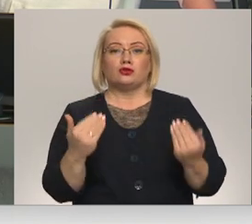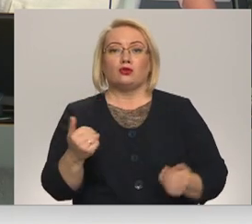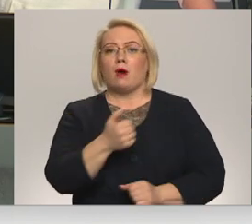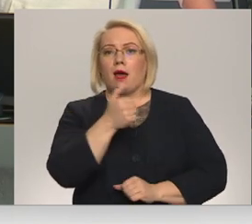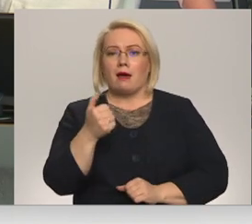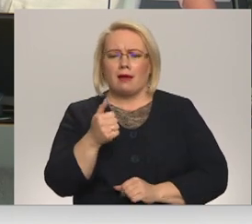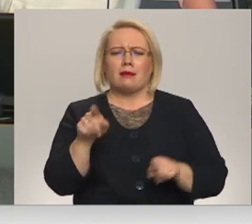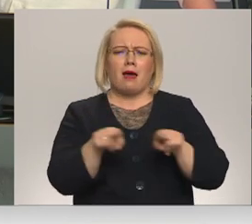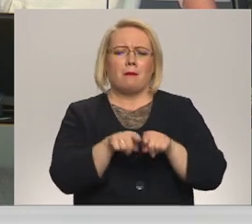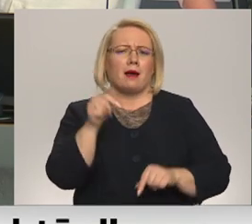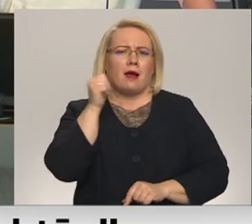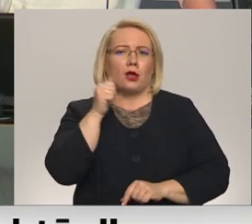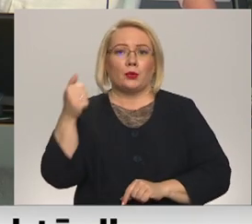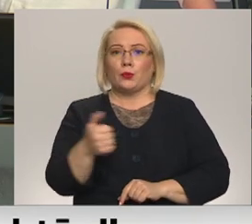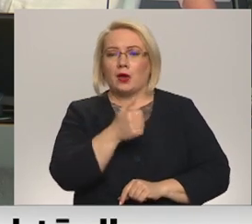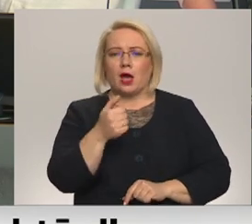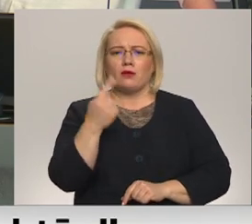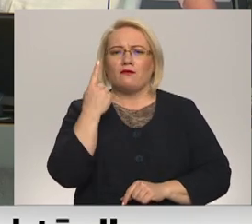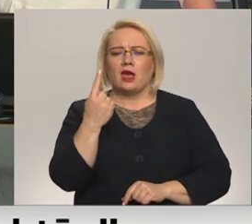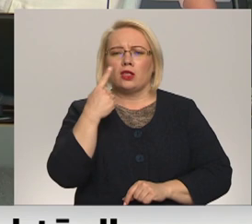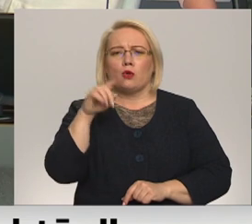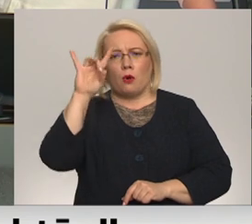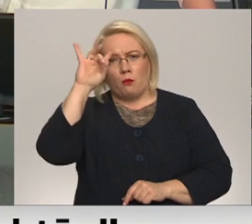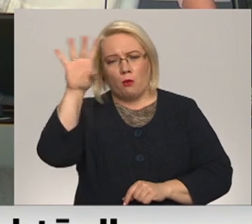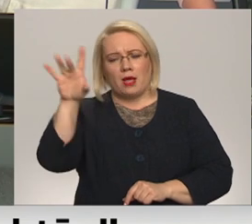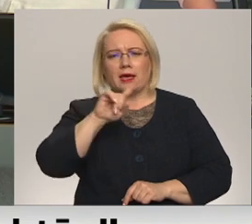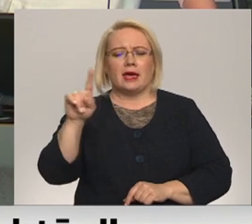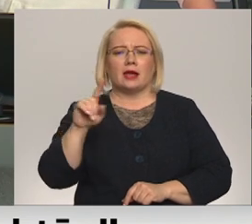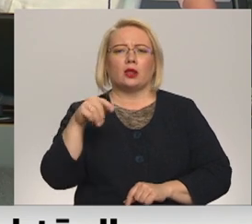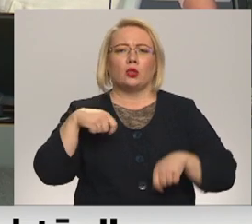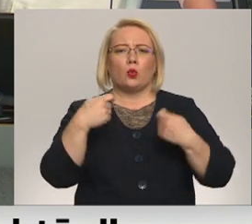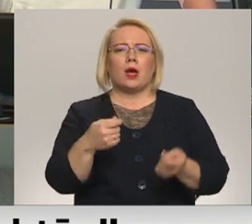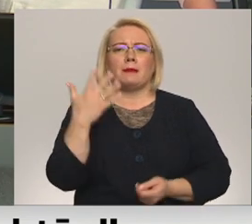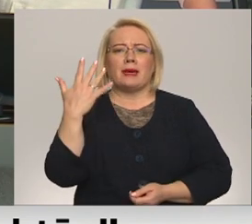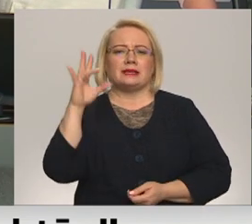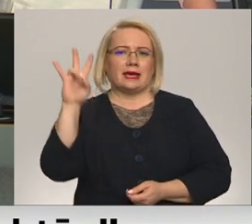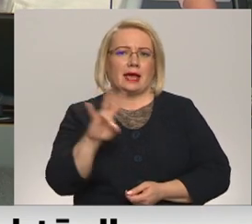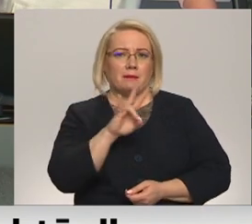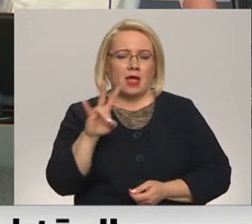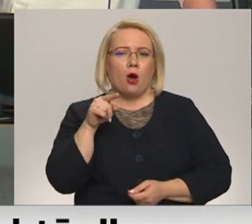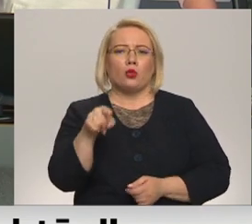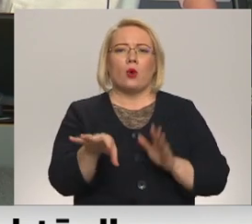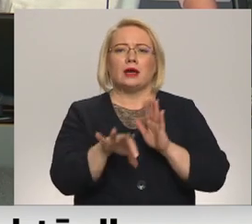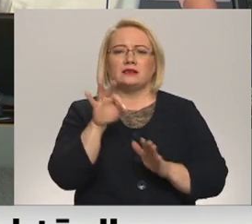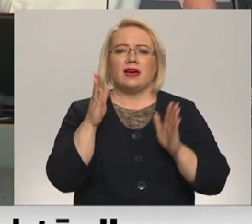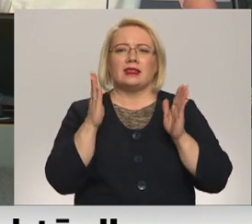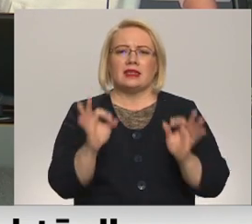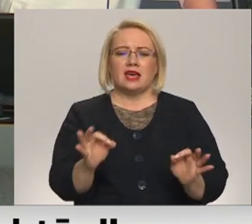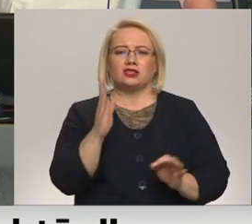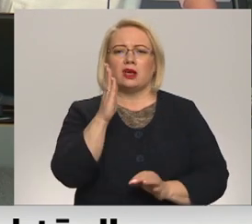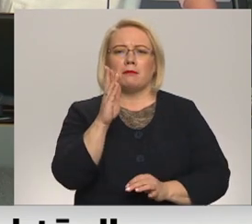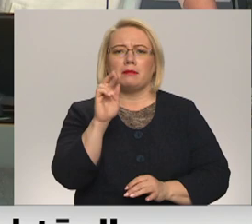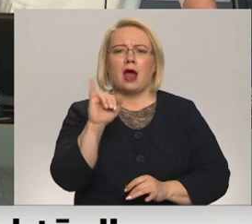ik katru gadu, viena no populārākajām, protams, ir dot 5 himna, un šogad arī ļoti bieži tiek izvēlēts tieši Mārtiņa Brauna